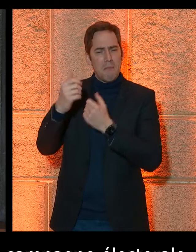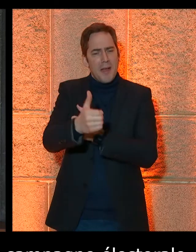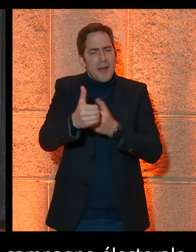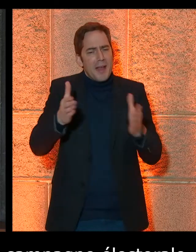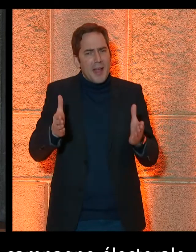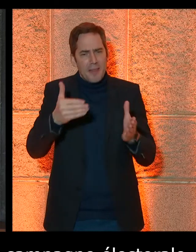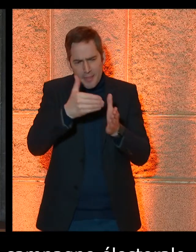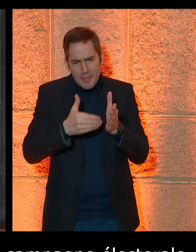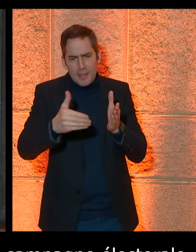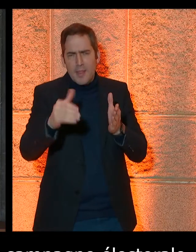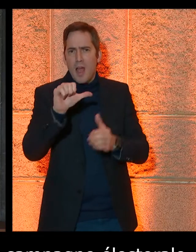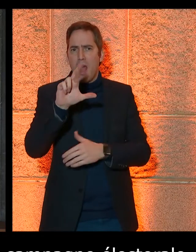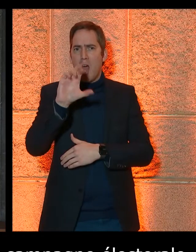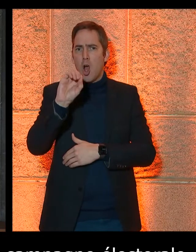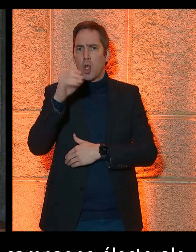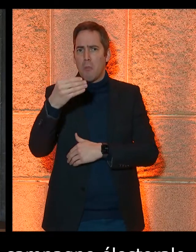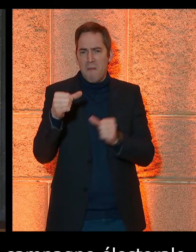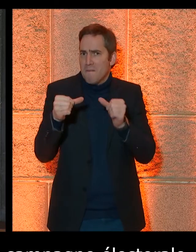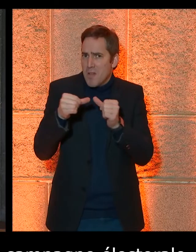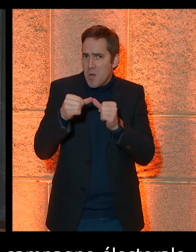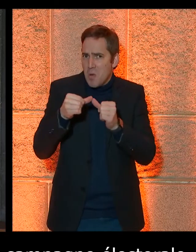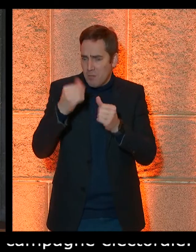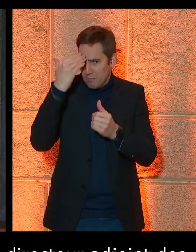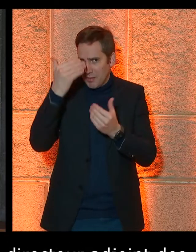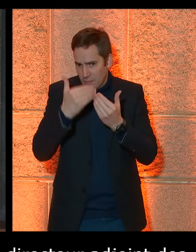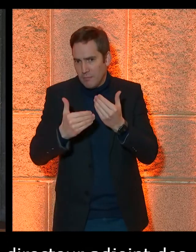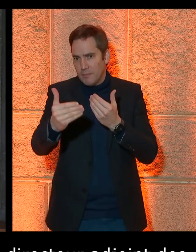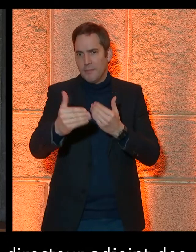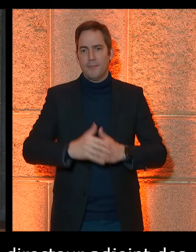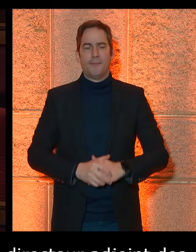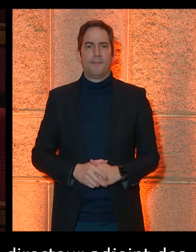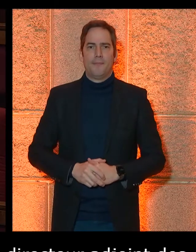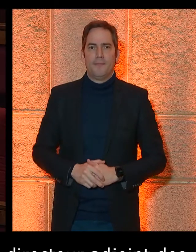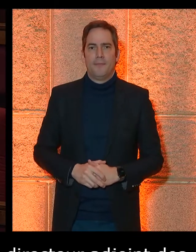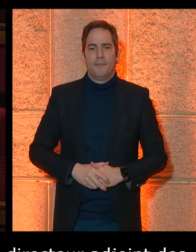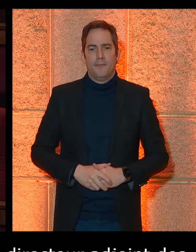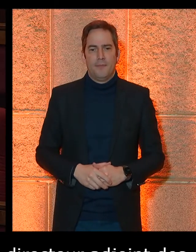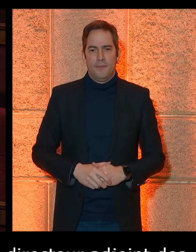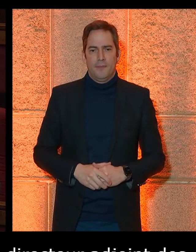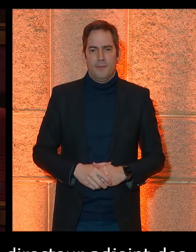de l'intervention de l'ARCOM avec les évolutions de 2022.